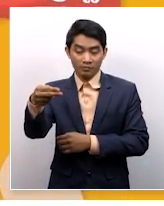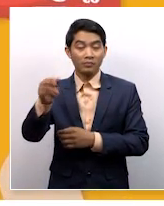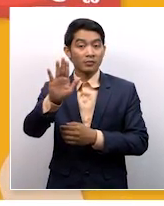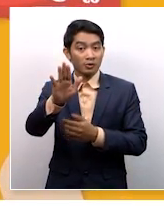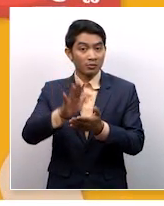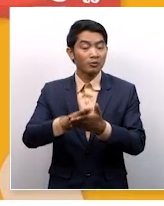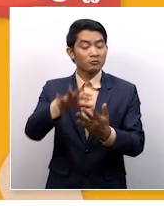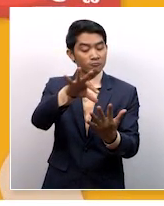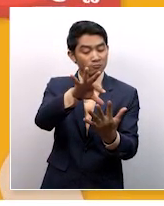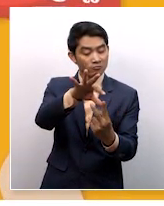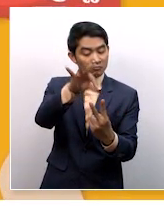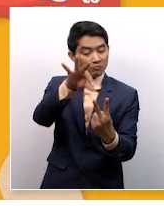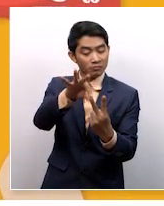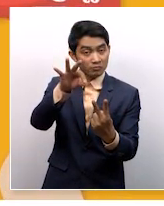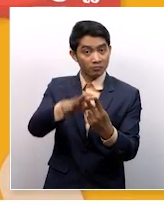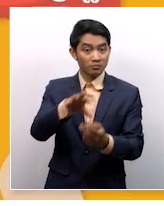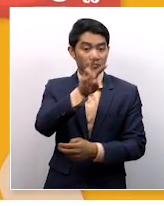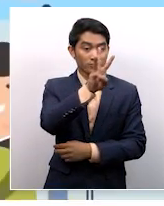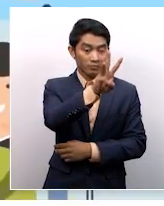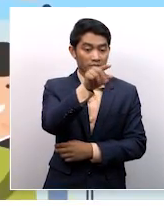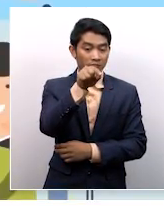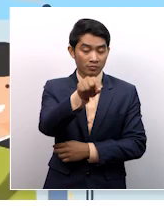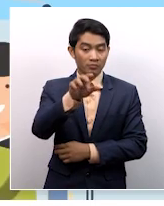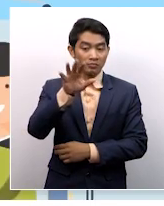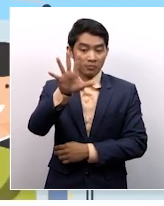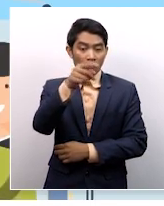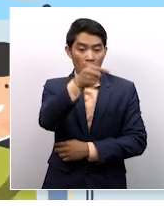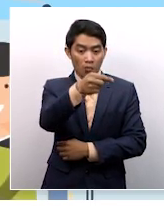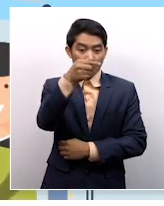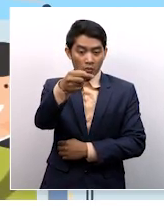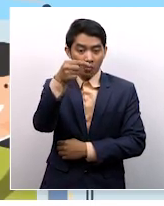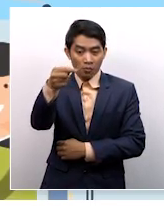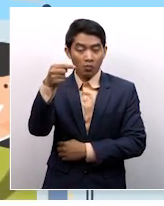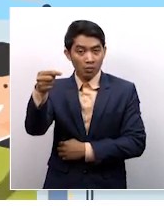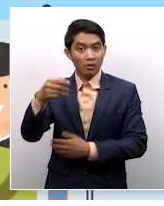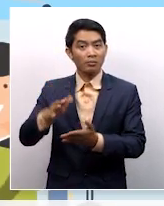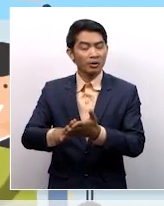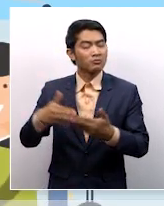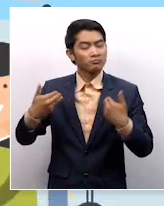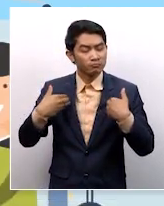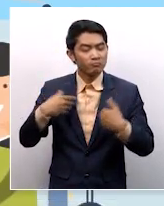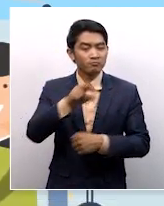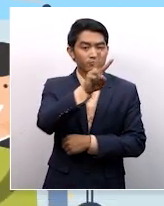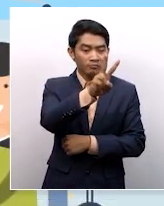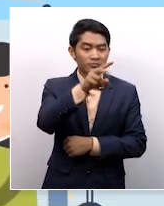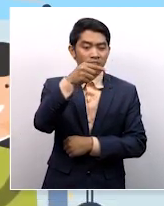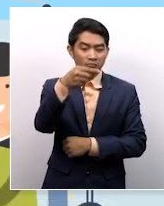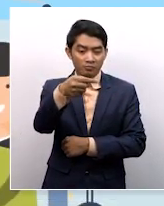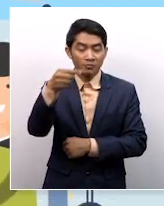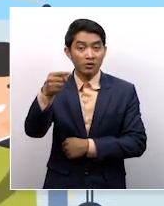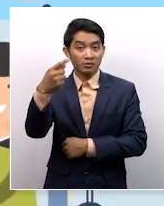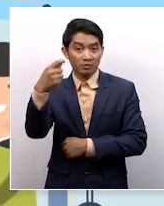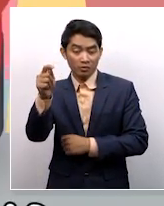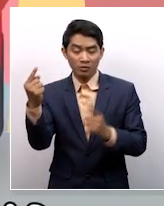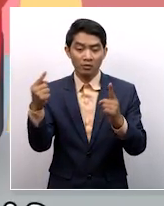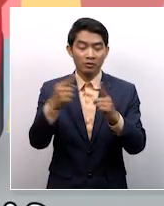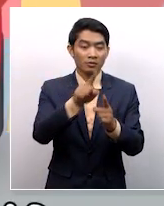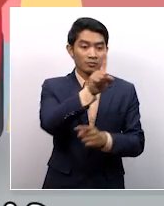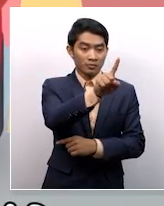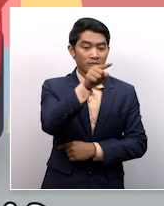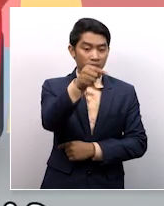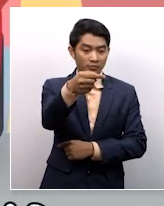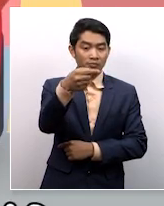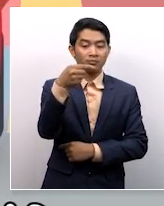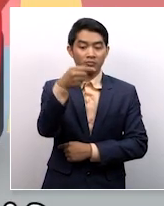vehicle.mp.wt.gov.kh ផ្លាកលេខពិសេសនេះមានជម្រើសរហូតដល់ទៅ 3.5 ត្រីលានផ្លាកលេខនេះមានតម្លៃចាប់ពី2លានរៀលឡើងទៅរហូតដល់1,000